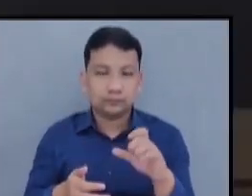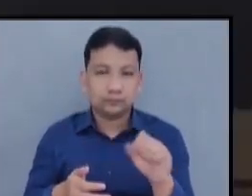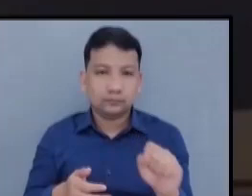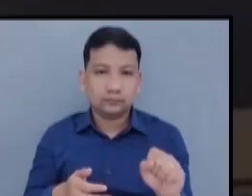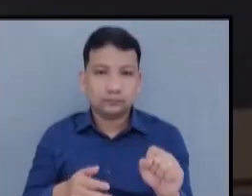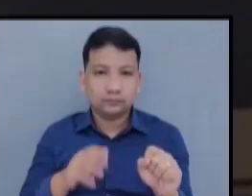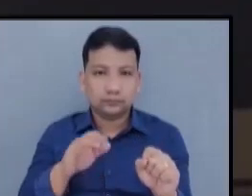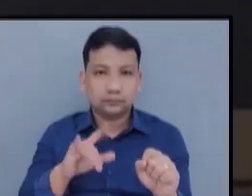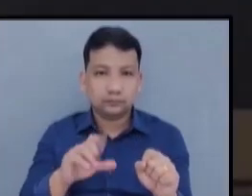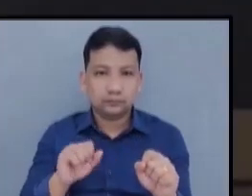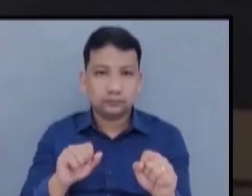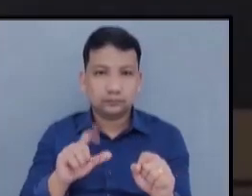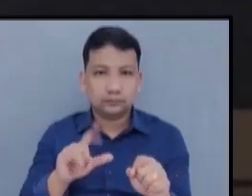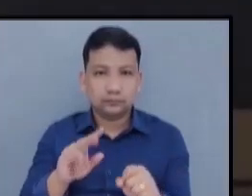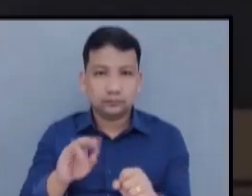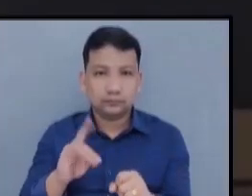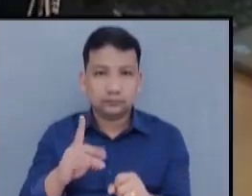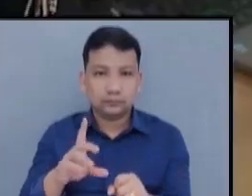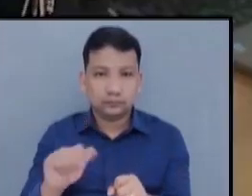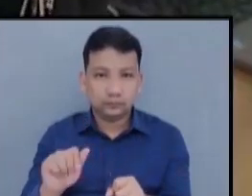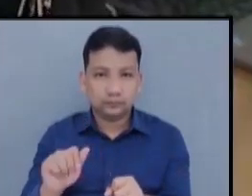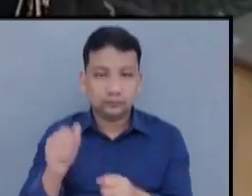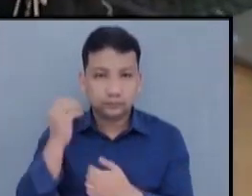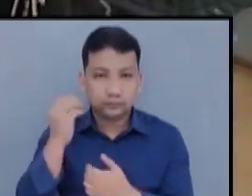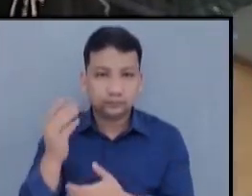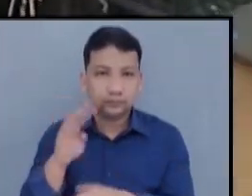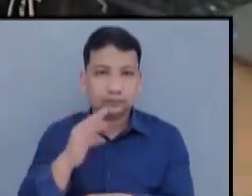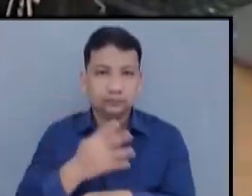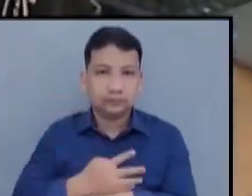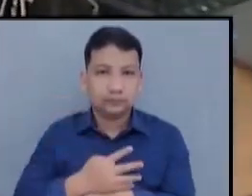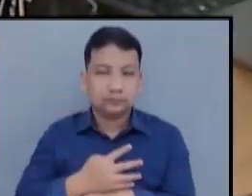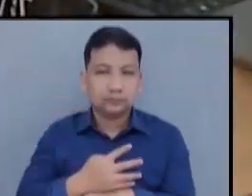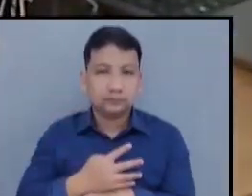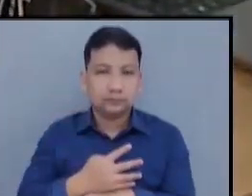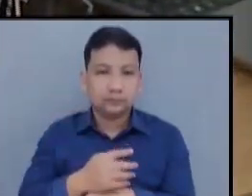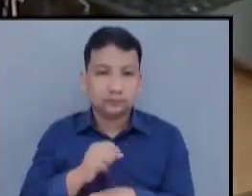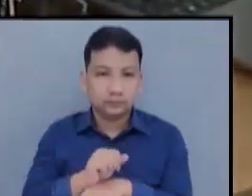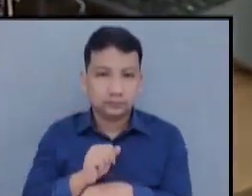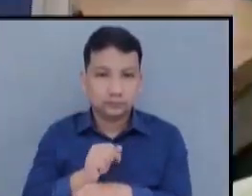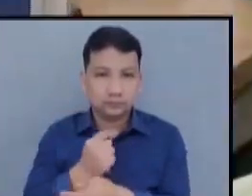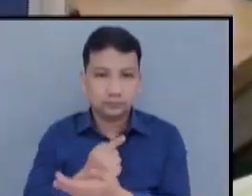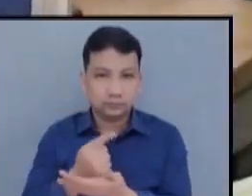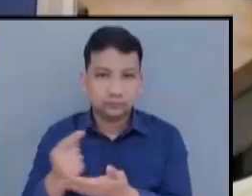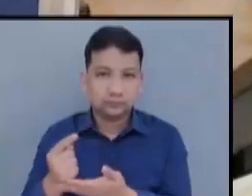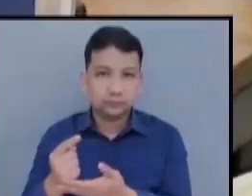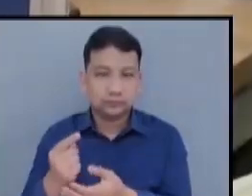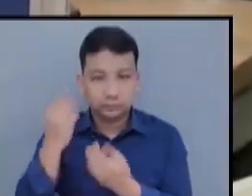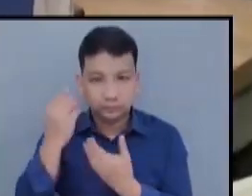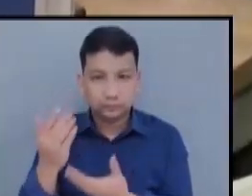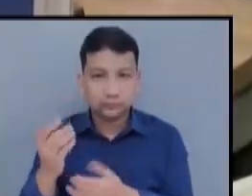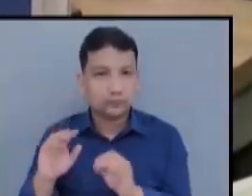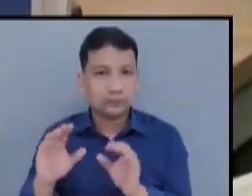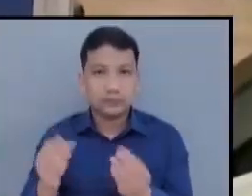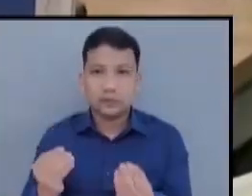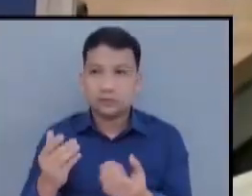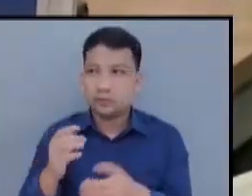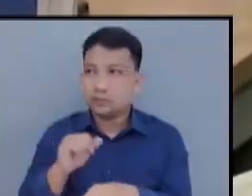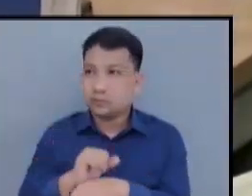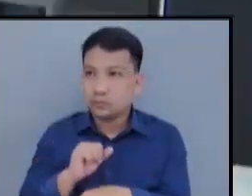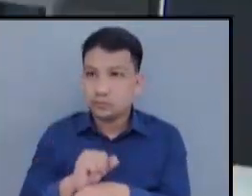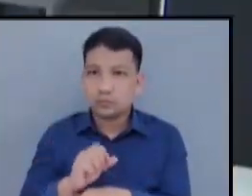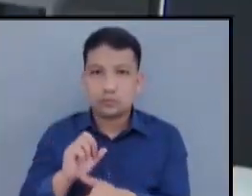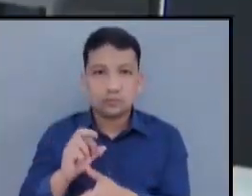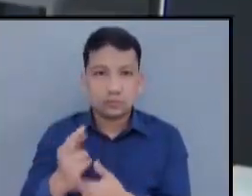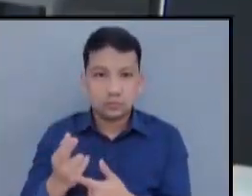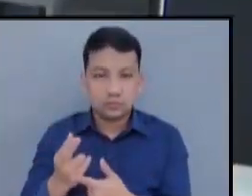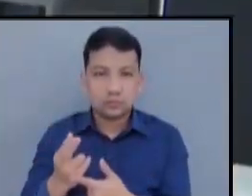Lizada, kung ipatutupad ang 4-day work week, dapat matiyak na hindi mawawalan ng empleyado o tao sa opisina para